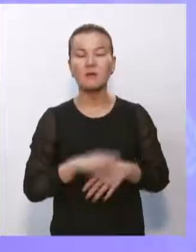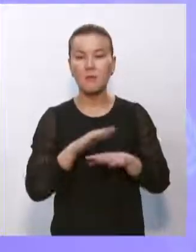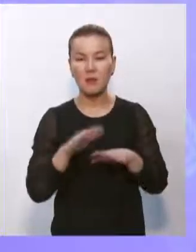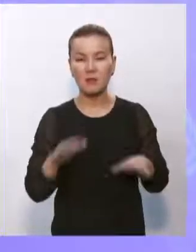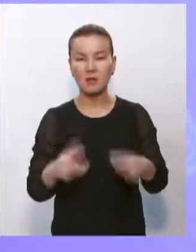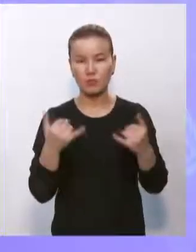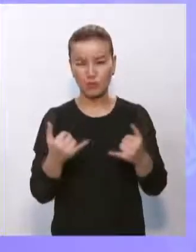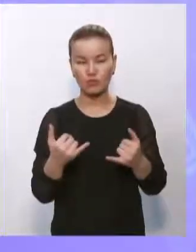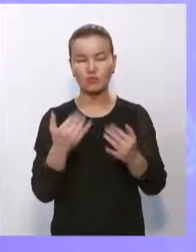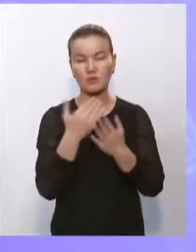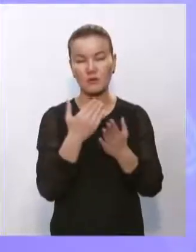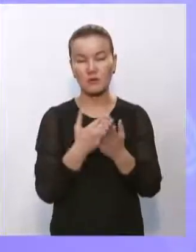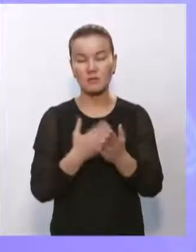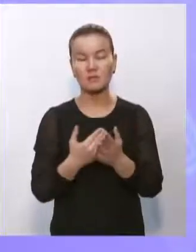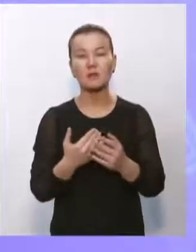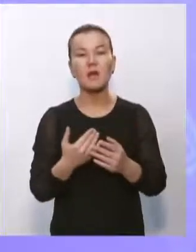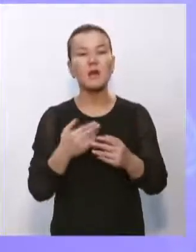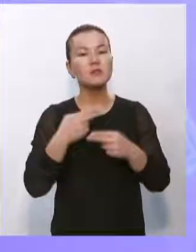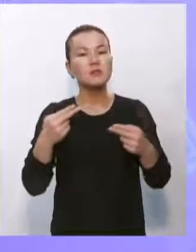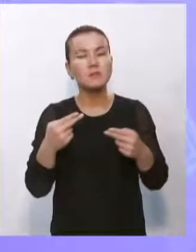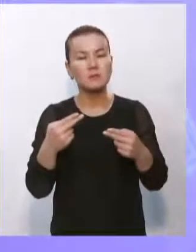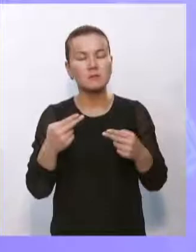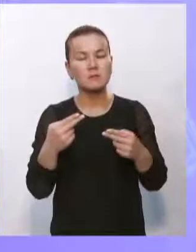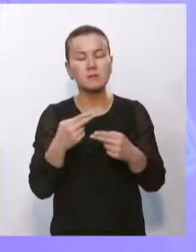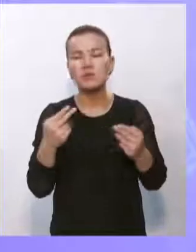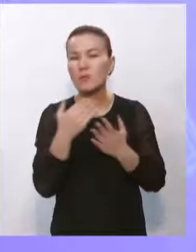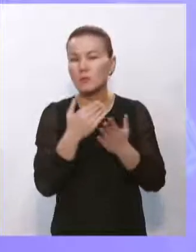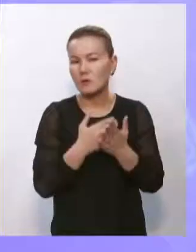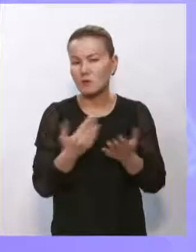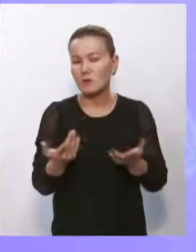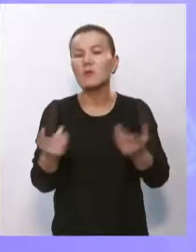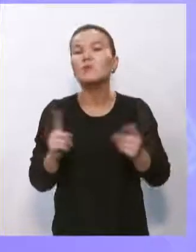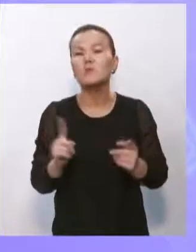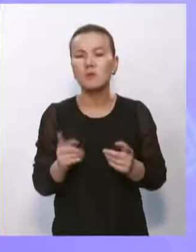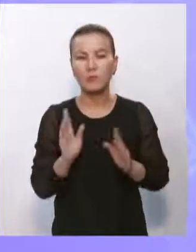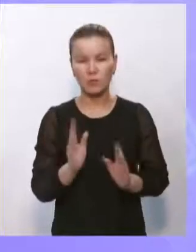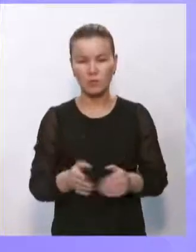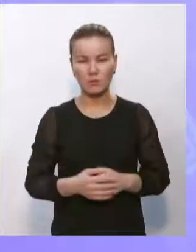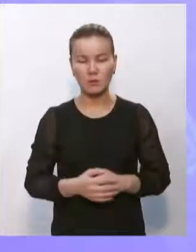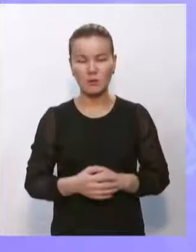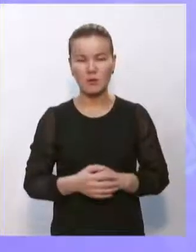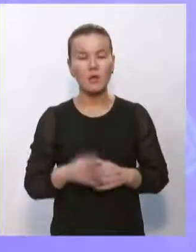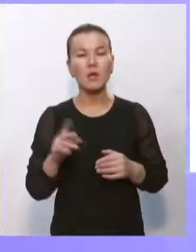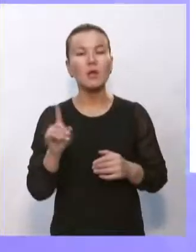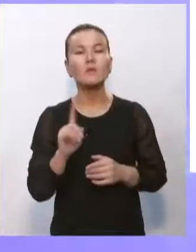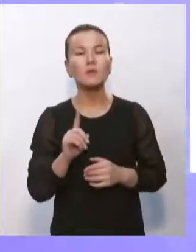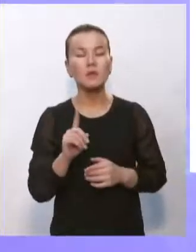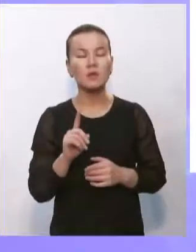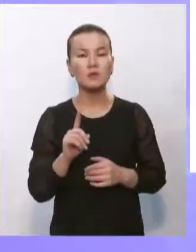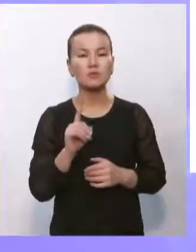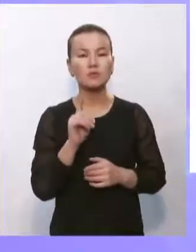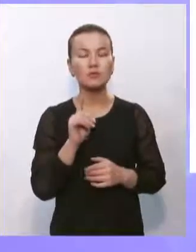Балдар, бүгүнкү сабактын темасы кандай болот деп ойлойсуңар? Сабакта эмне жөнүндө сүйлөшөбүз?